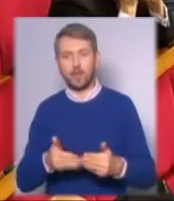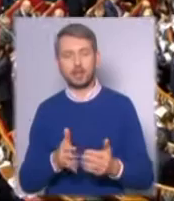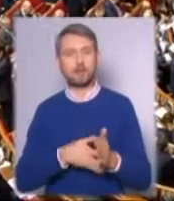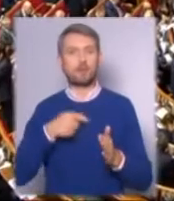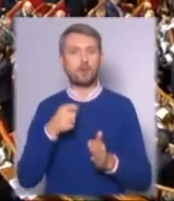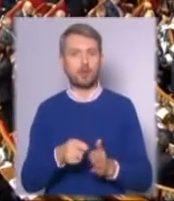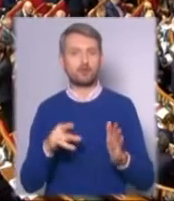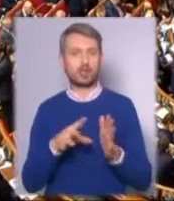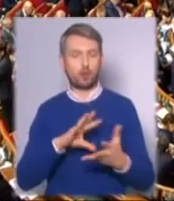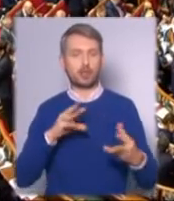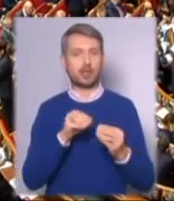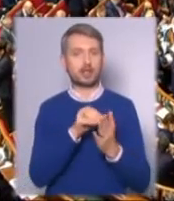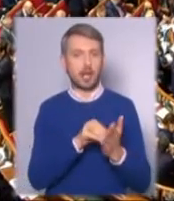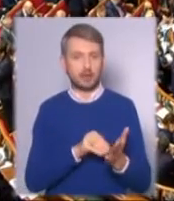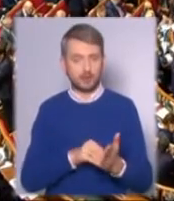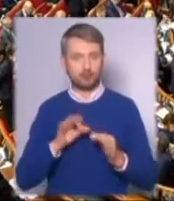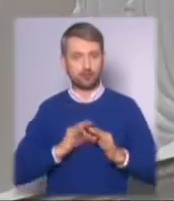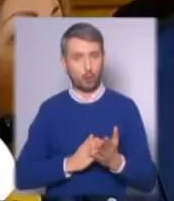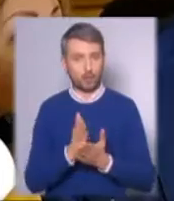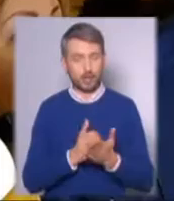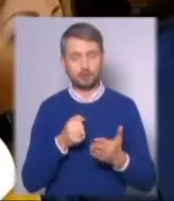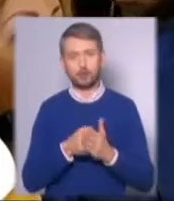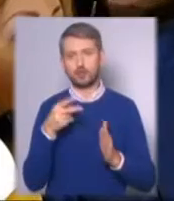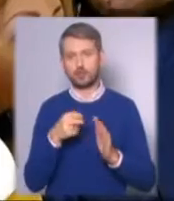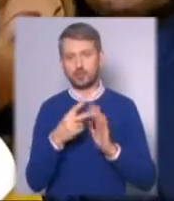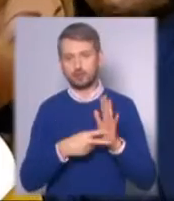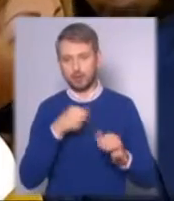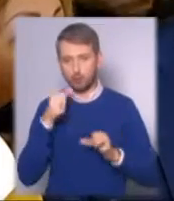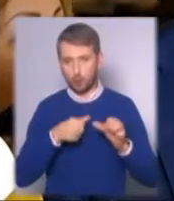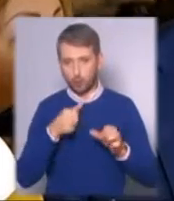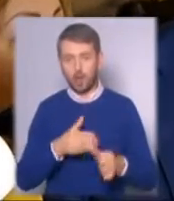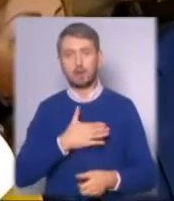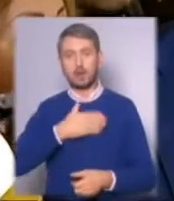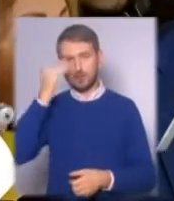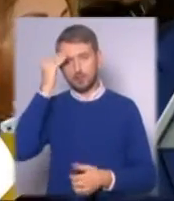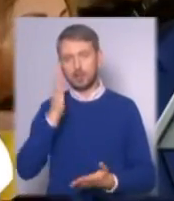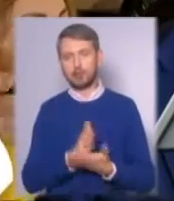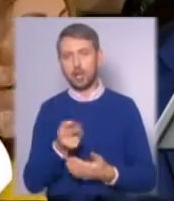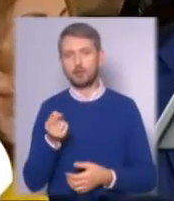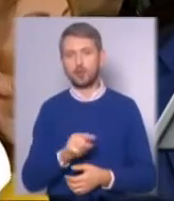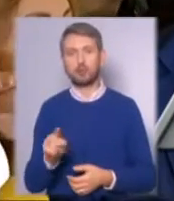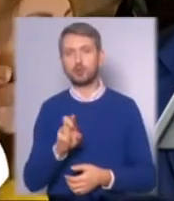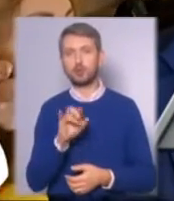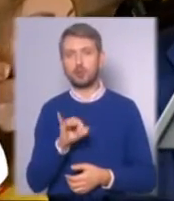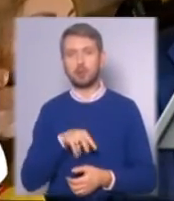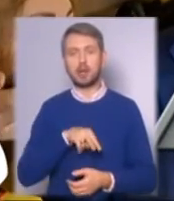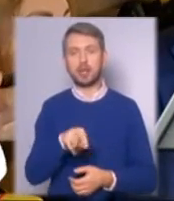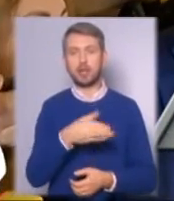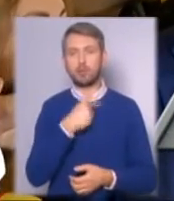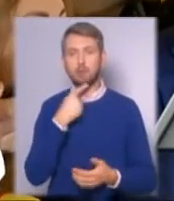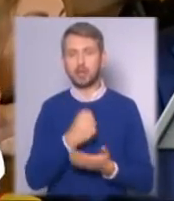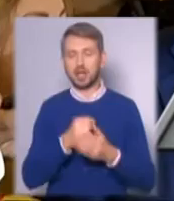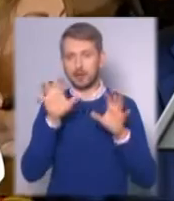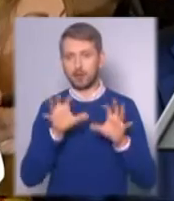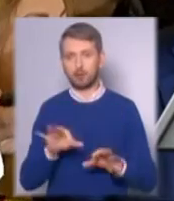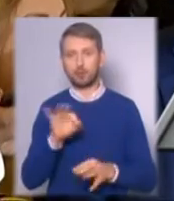чиновниками до 2017 року. Наша позиція полягає в тому, щоб паралельно ми прийняли закон про так